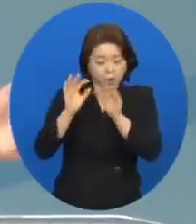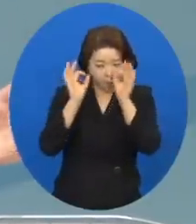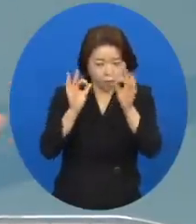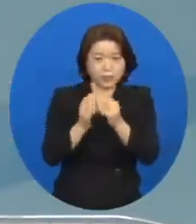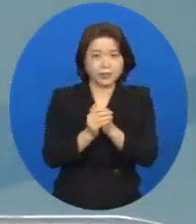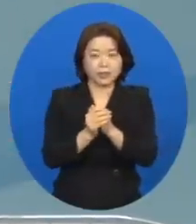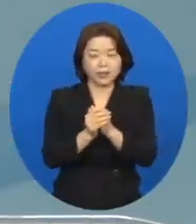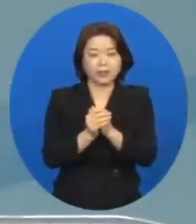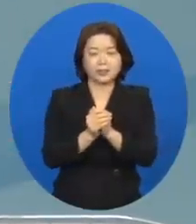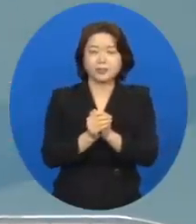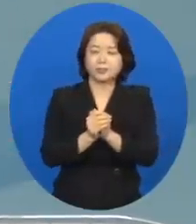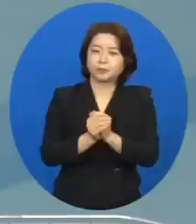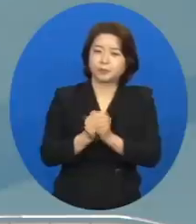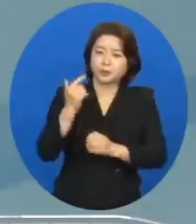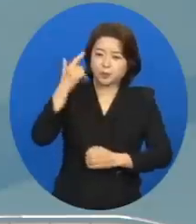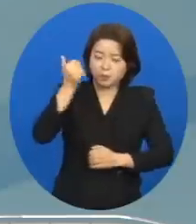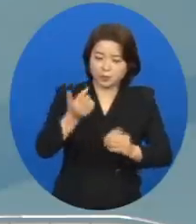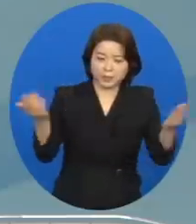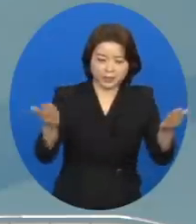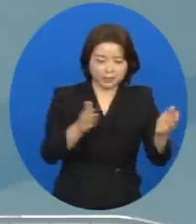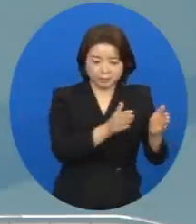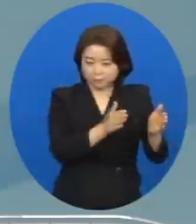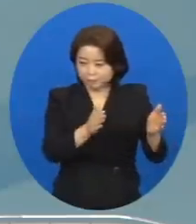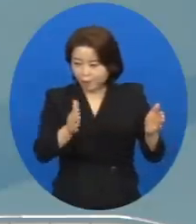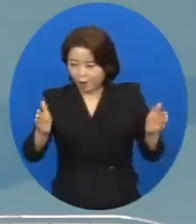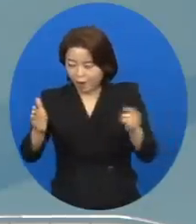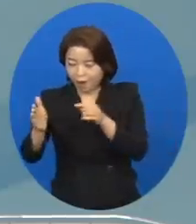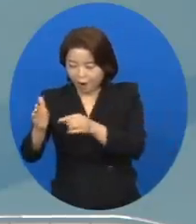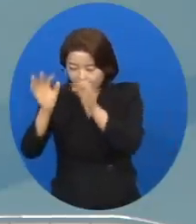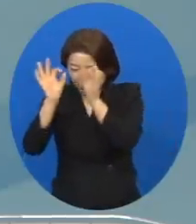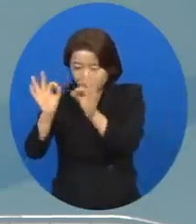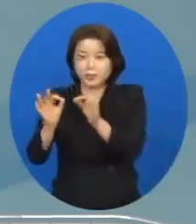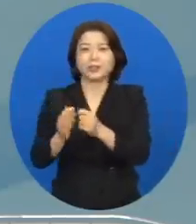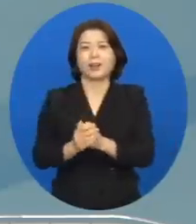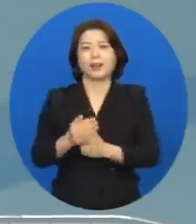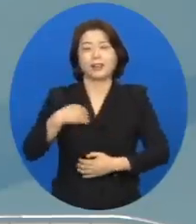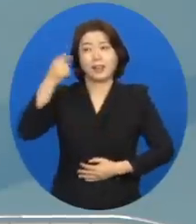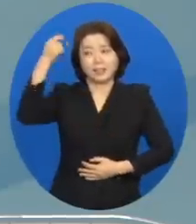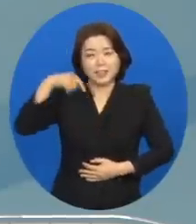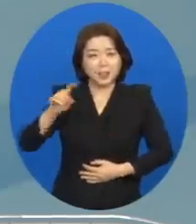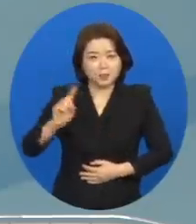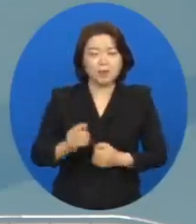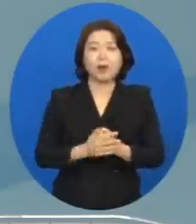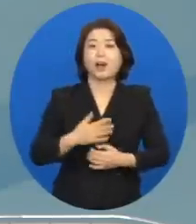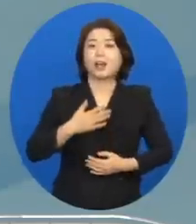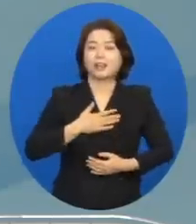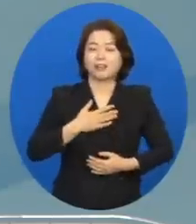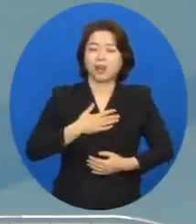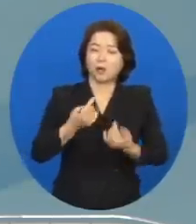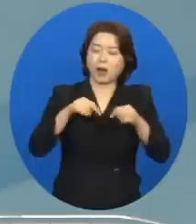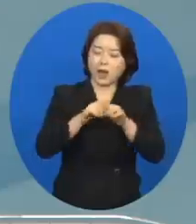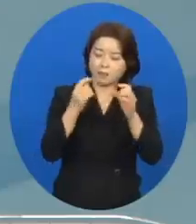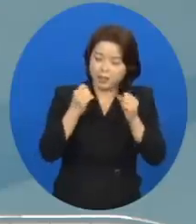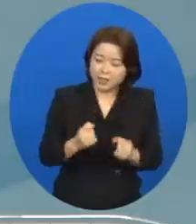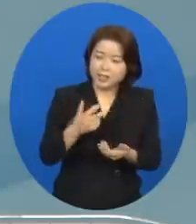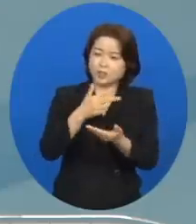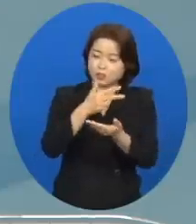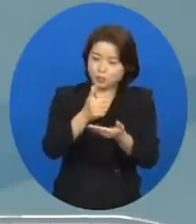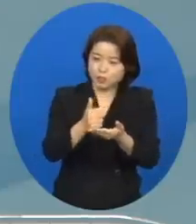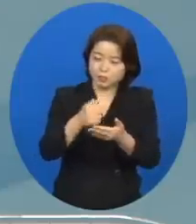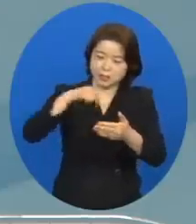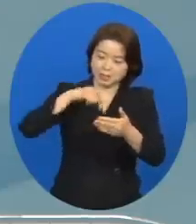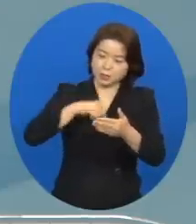거의 마무리할 때쯤 돼서 보니까 제가 저와 함께 하시는 제 안에서 말씀하시는 주님에 대한